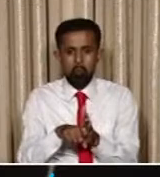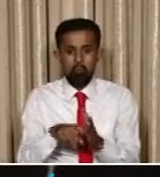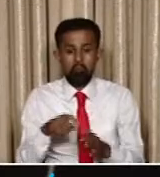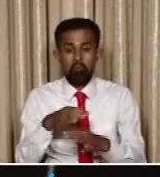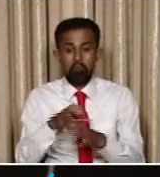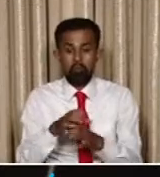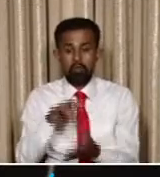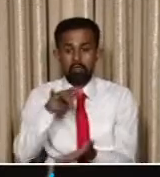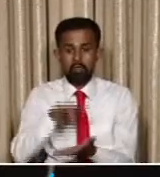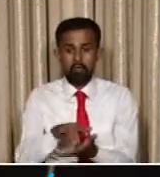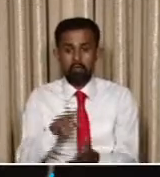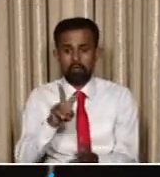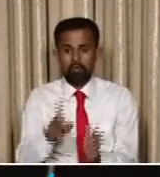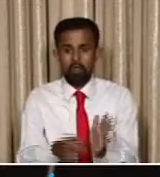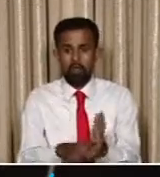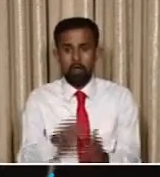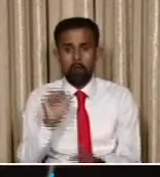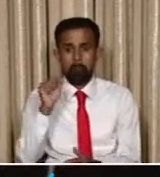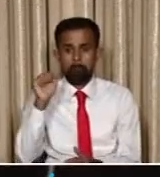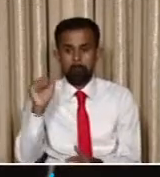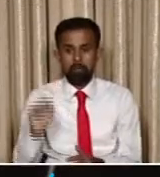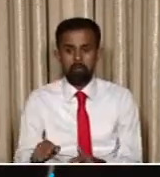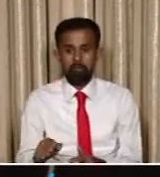සයිට්ස් 250,000ක්